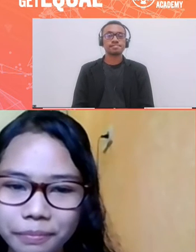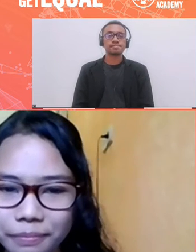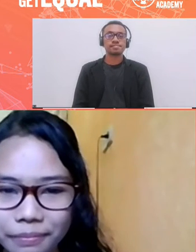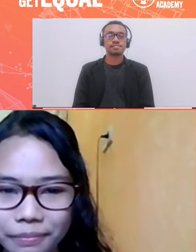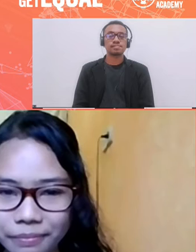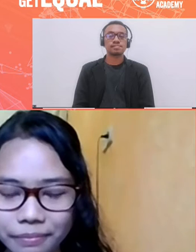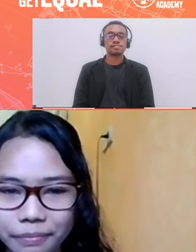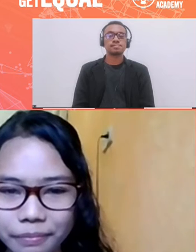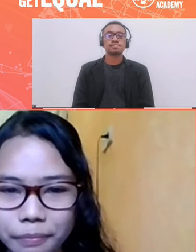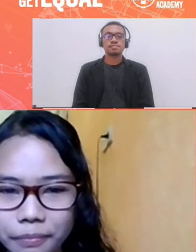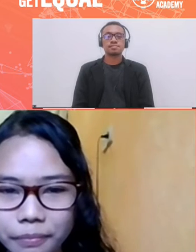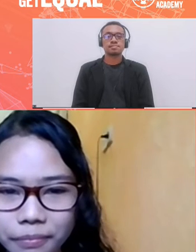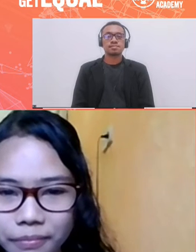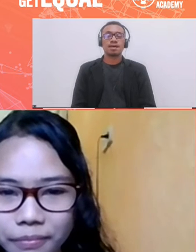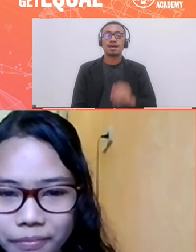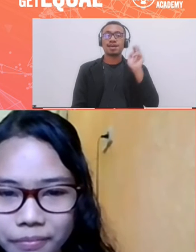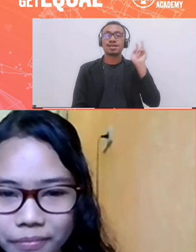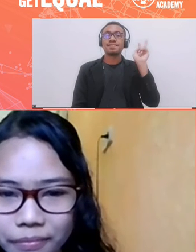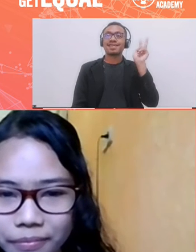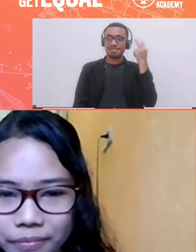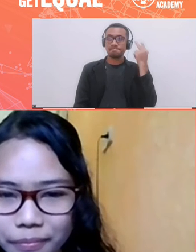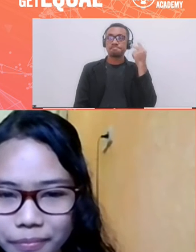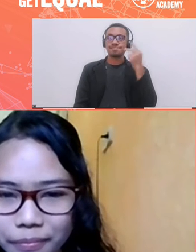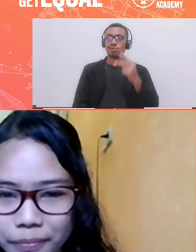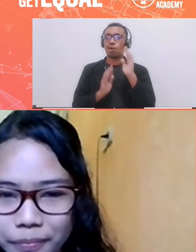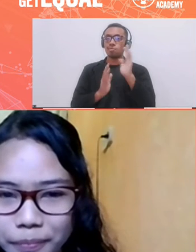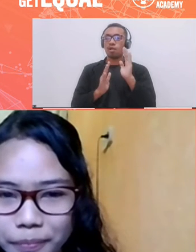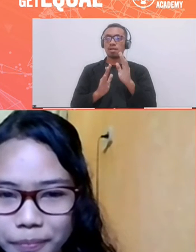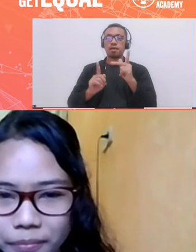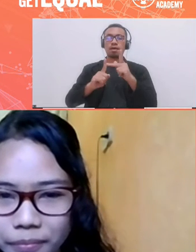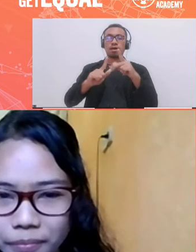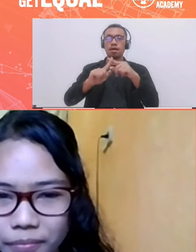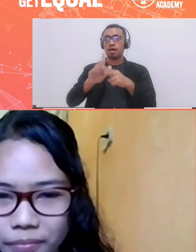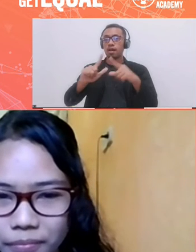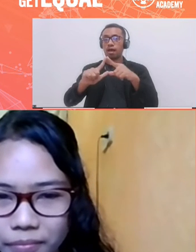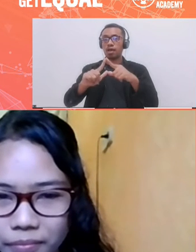inspirasi yang kemarin Filia dapatkan dengan ngobrol-ngobrol sama Kak Hana?